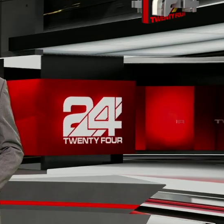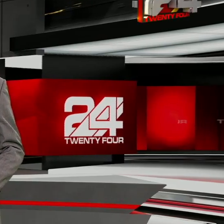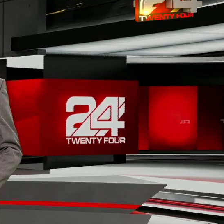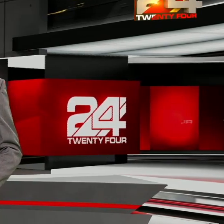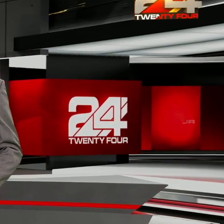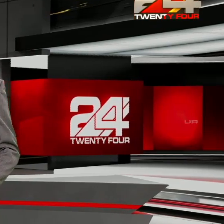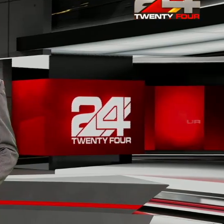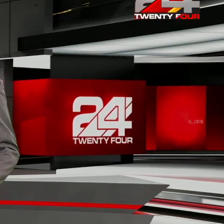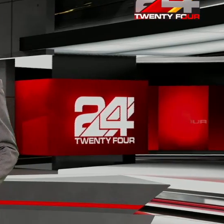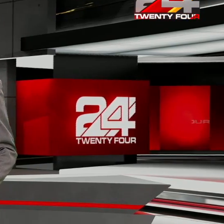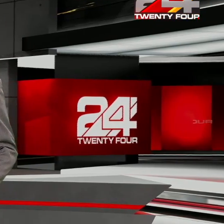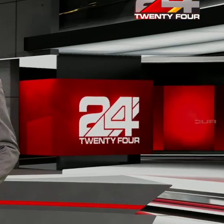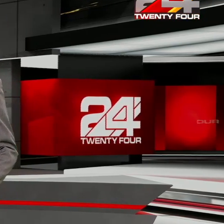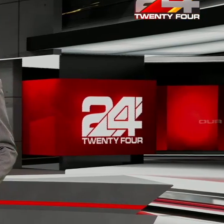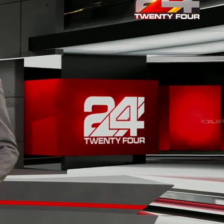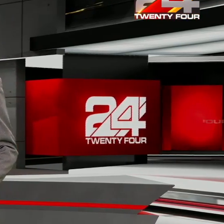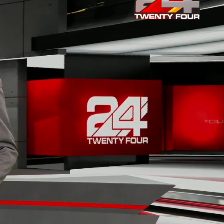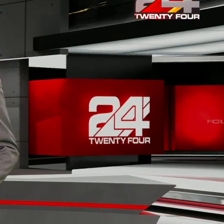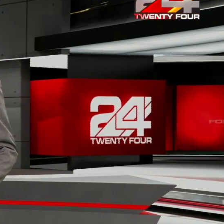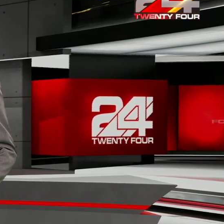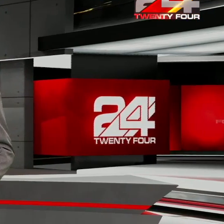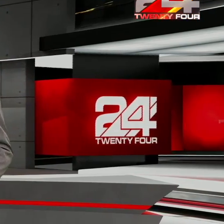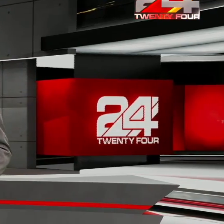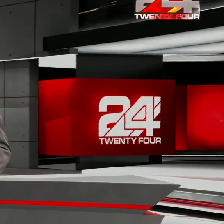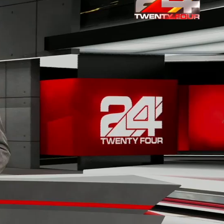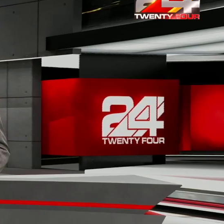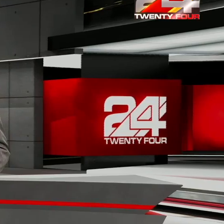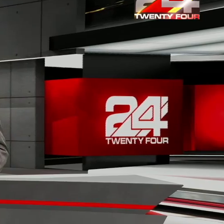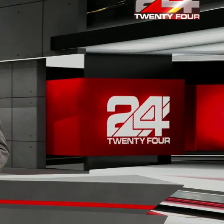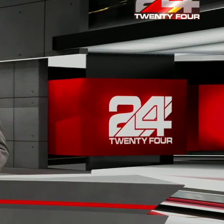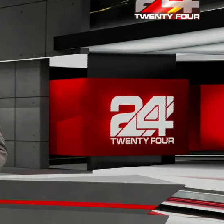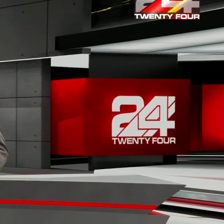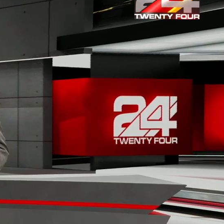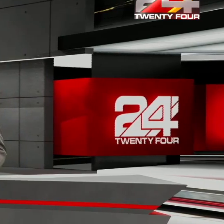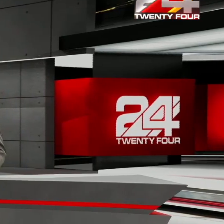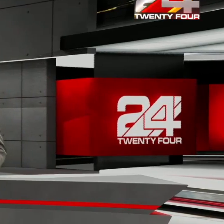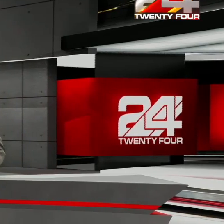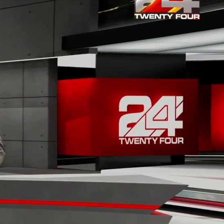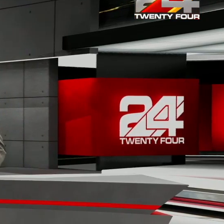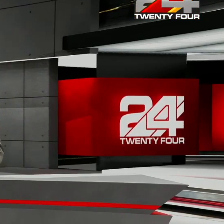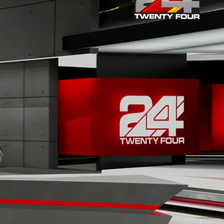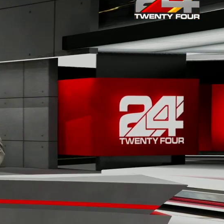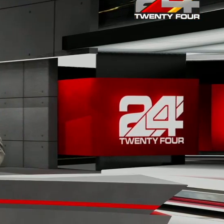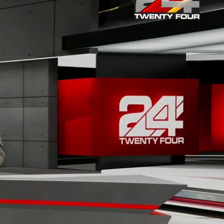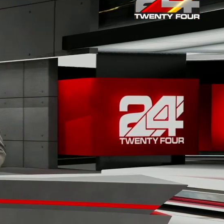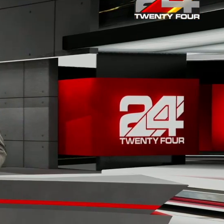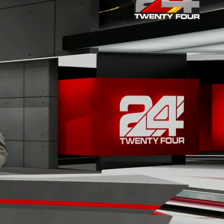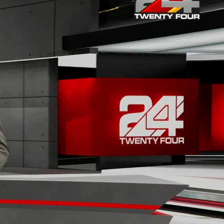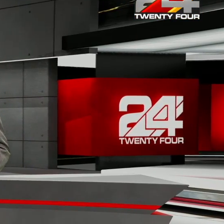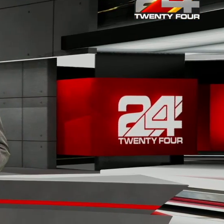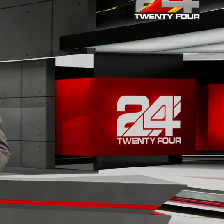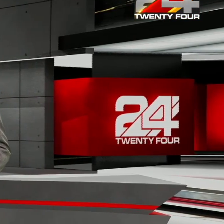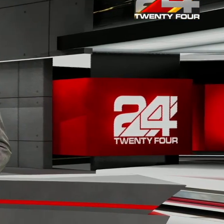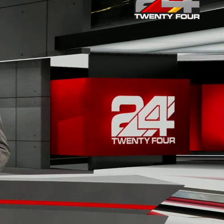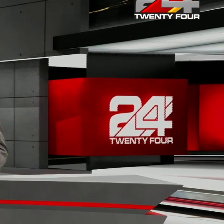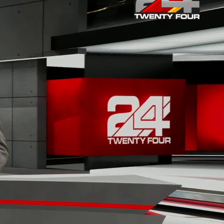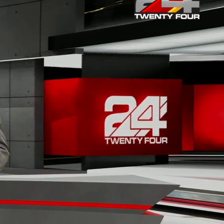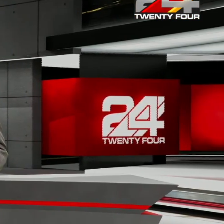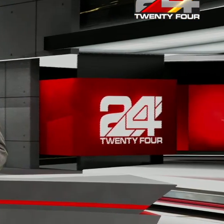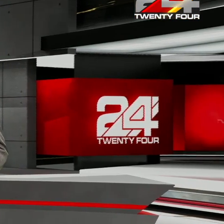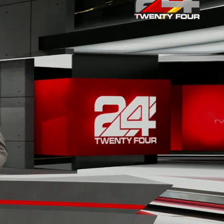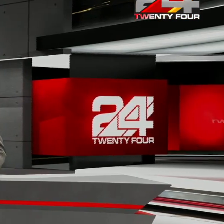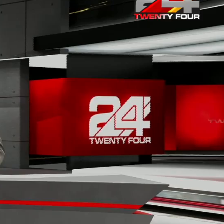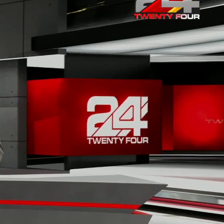രാജ്യസഭാ സീറ്റുകളിലേക്ക് LDFും UDFും ഔദ്യോഗിക ചർച്ചകൾ ആരംഭിച്ചില്ലെങ്കിലും അവകാശവാദവുമായി ഘടകകക്ഷികളും നേതാക്കളും രംഗത്ത്.